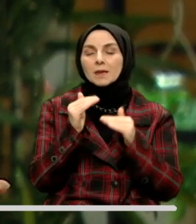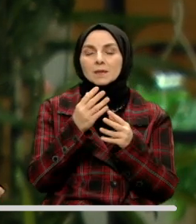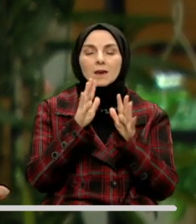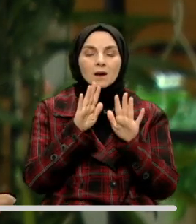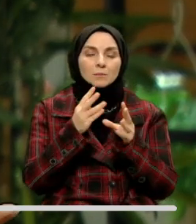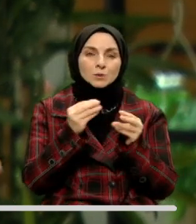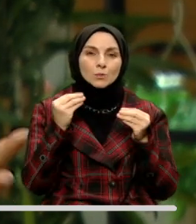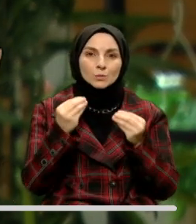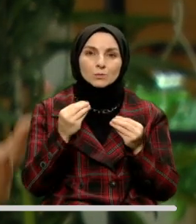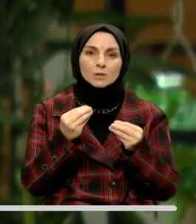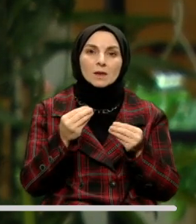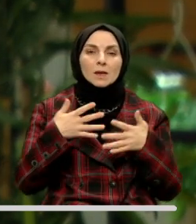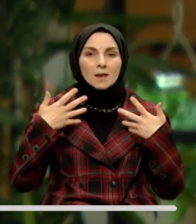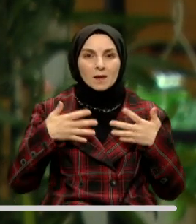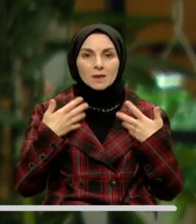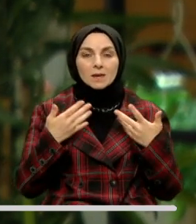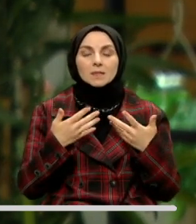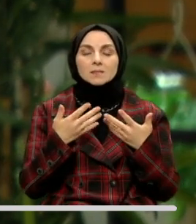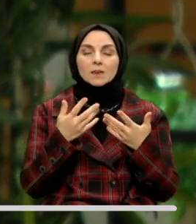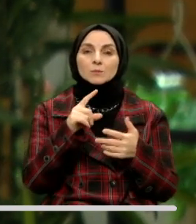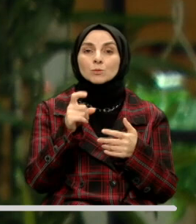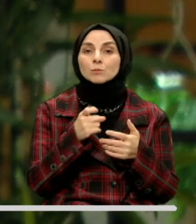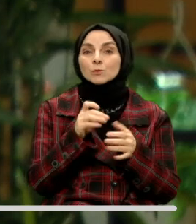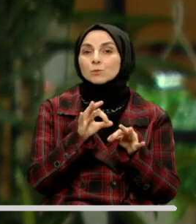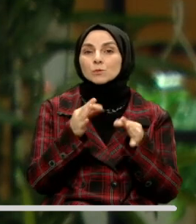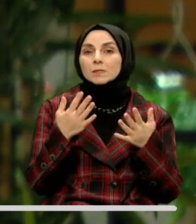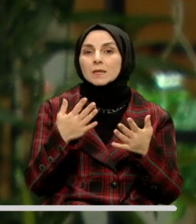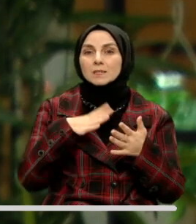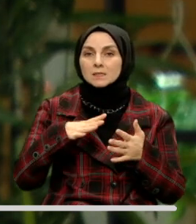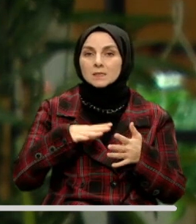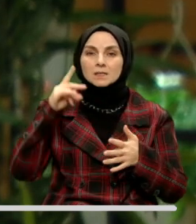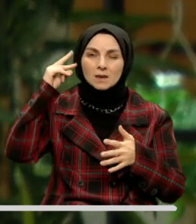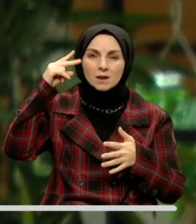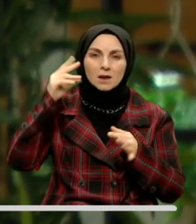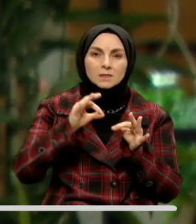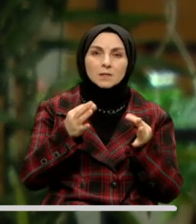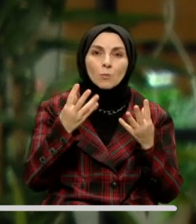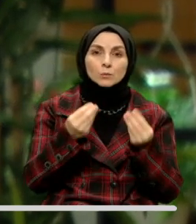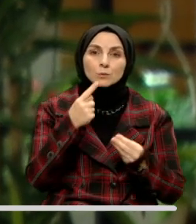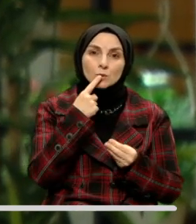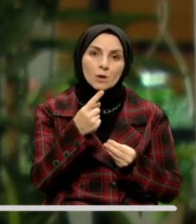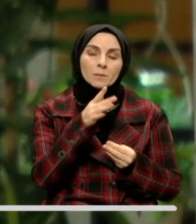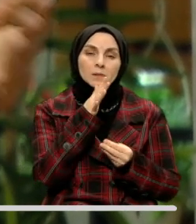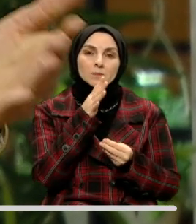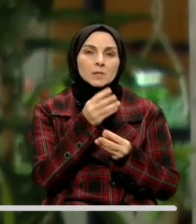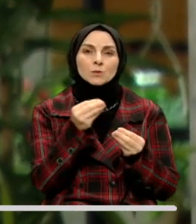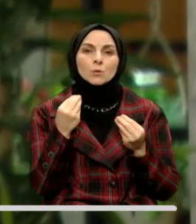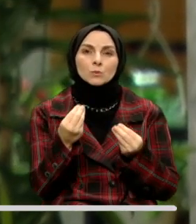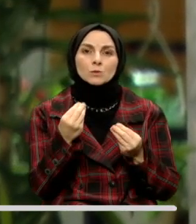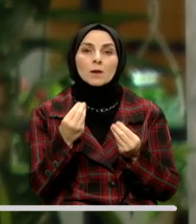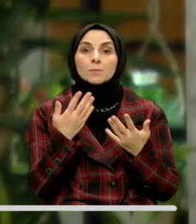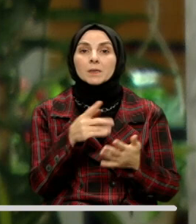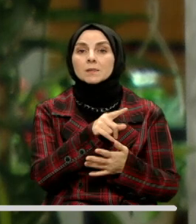motivasyon kaynakları bulmuşsunuz. Sizin hani şu an bu kadar net ne istediğiniz ya da hayalinizin ne olduğunu söyleyebilmeniz bile çok güzel. Peki sizlerin